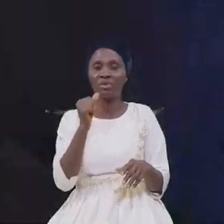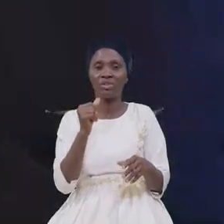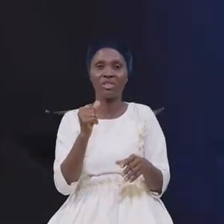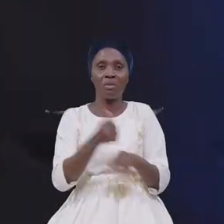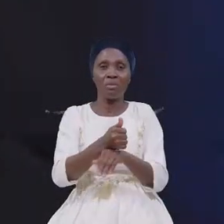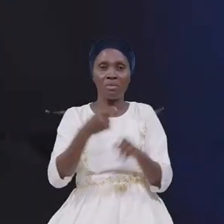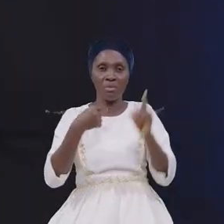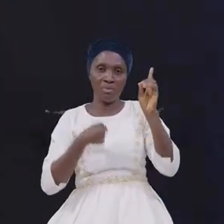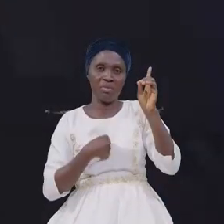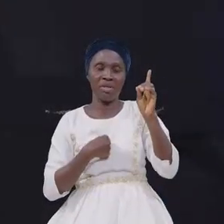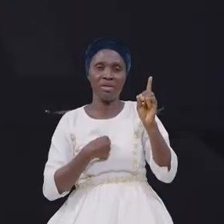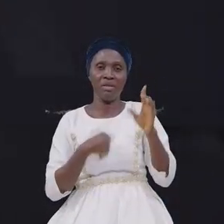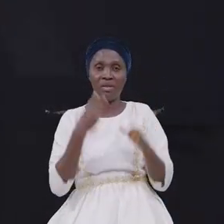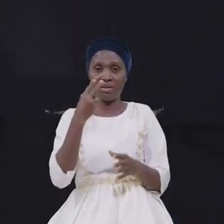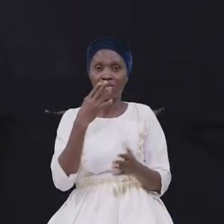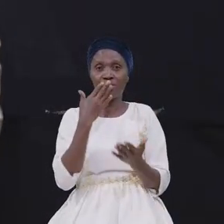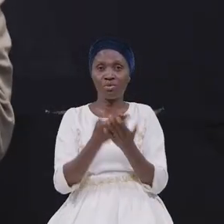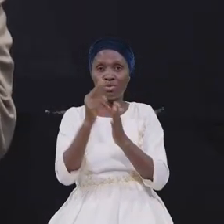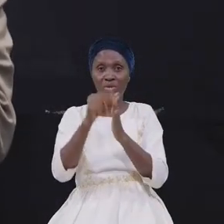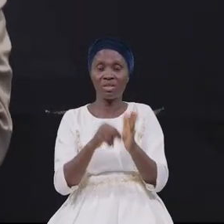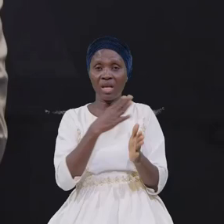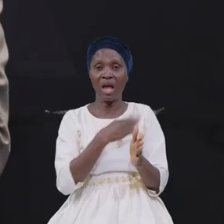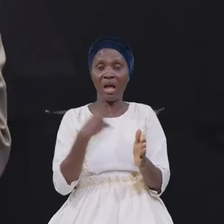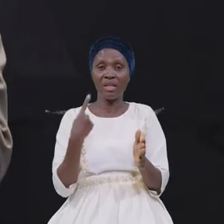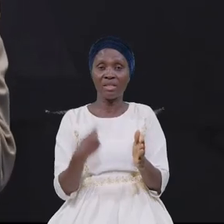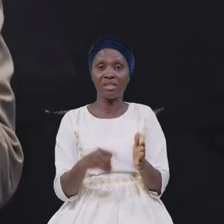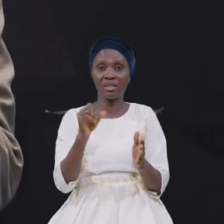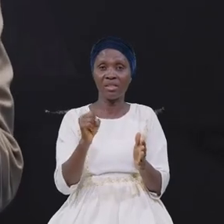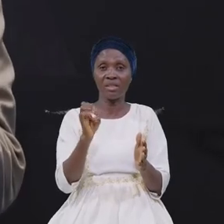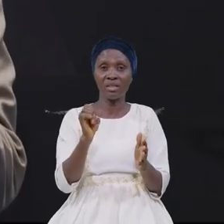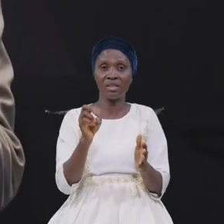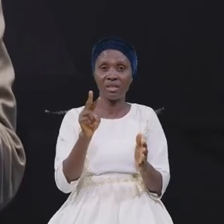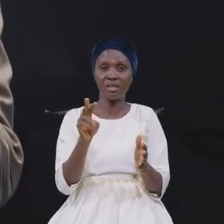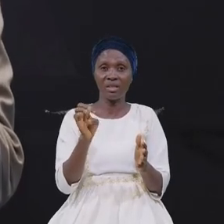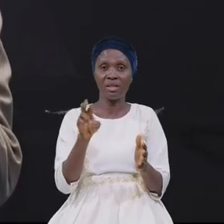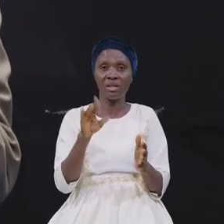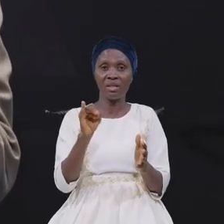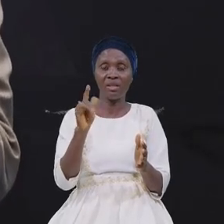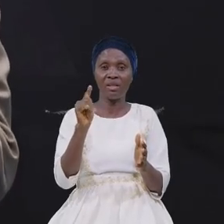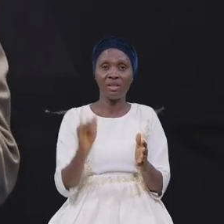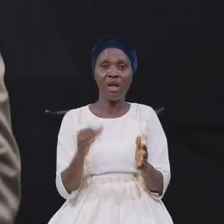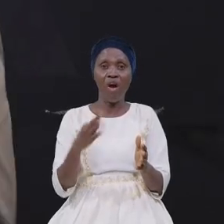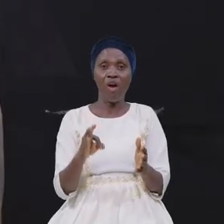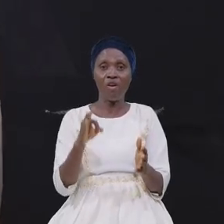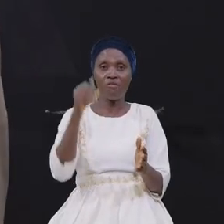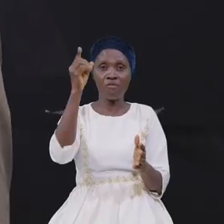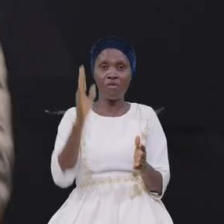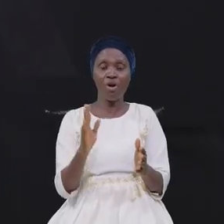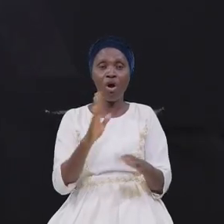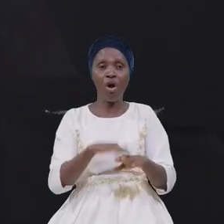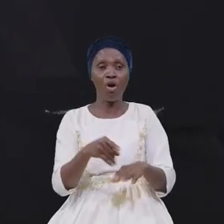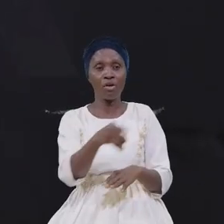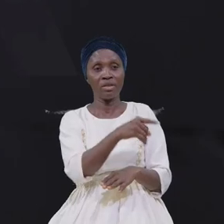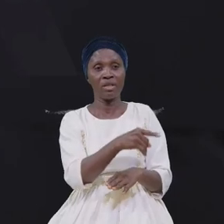considère donc la bonté et la sévérité de Dieu. Sévérité envers ceux qui